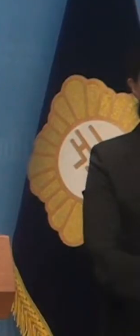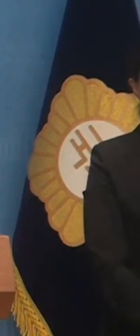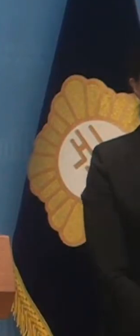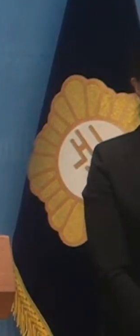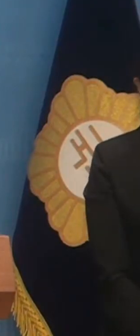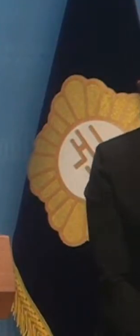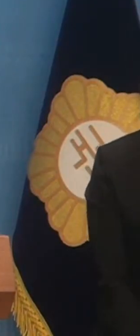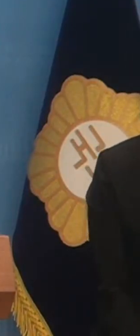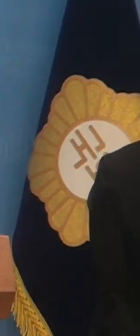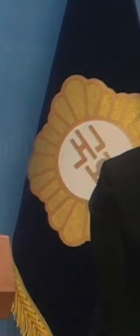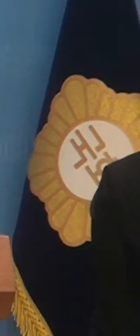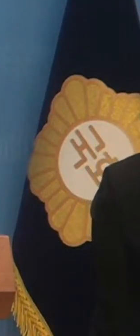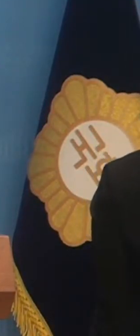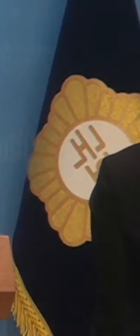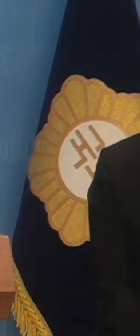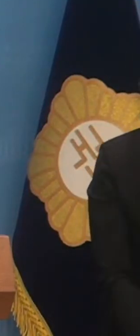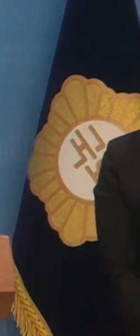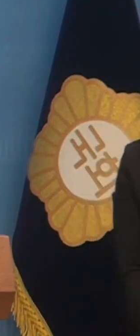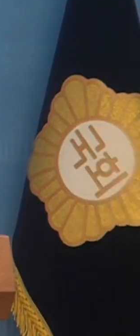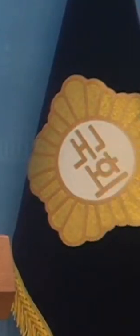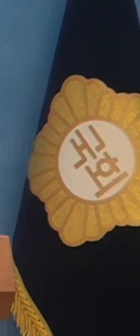마치겠습니다. 고맙습니다.